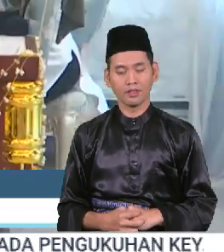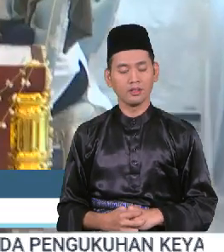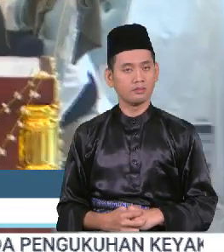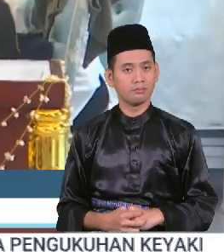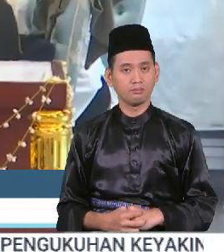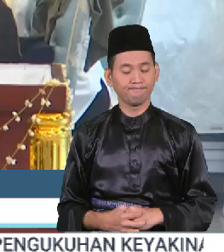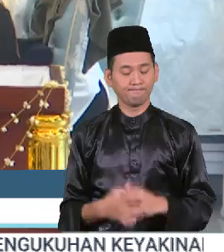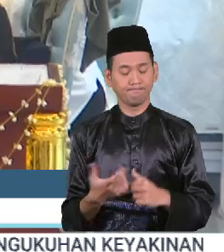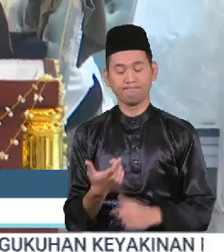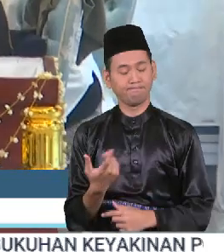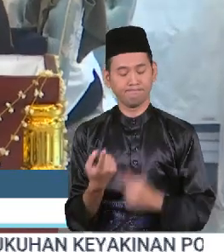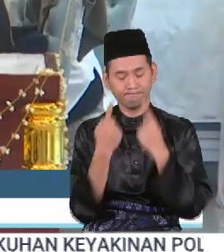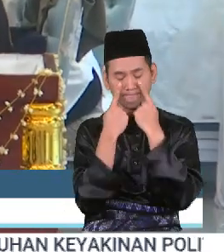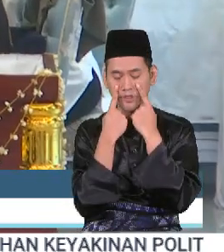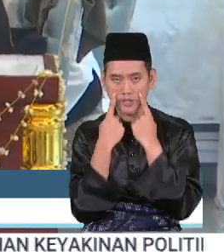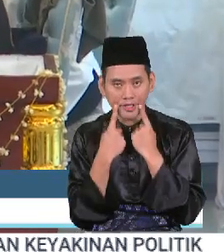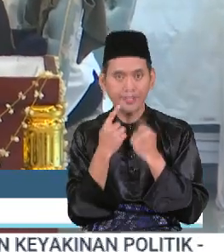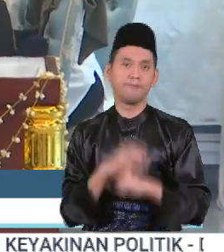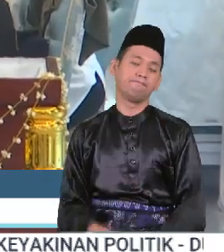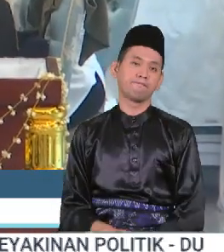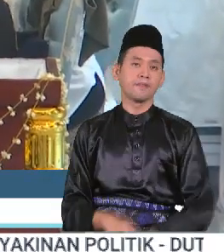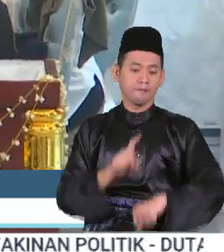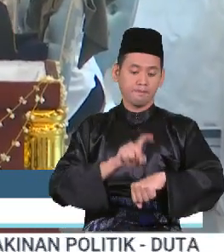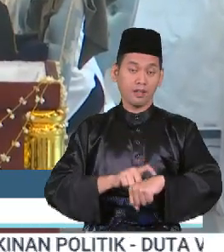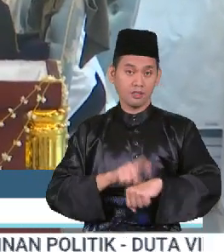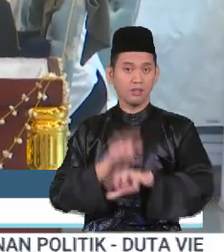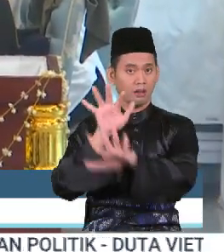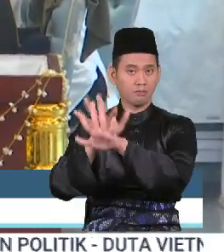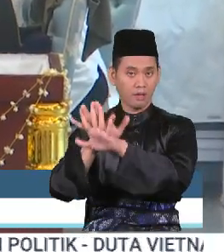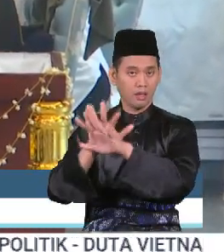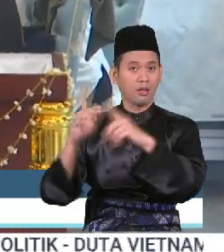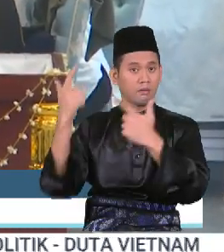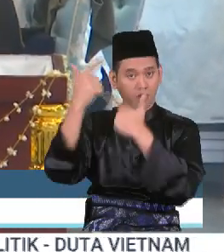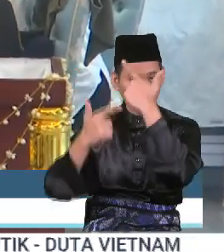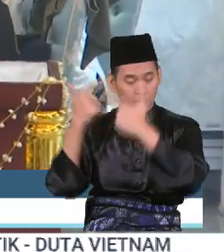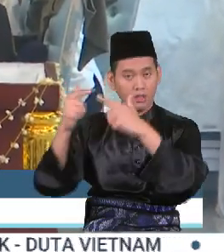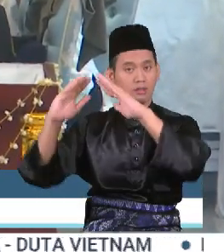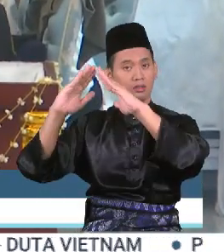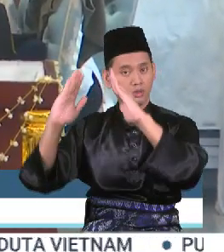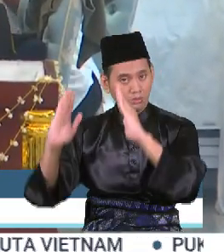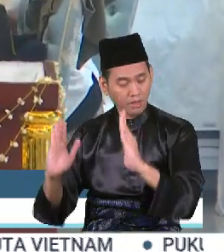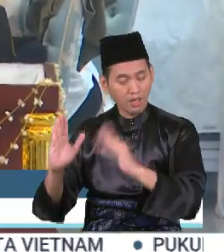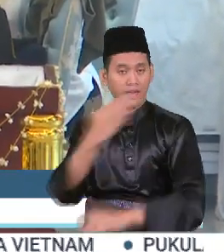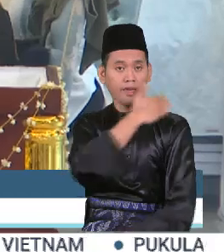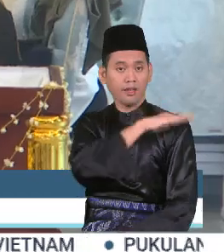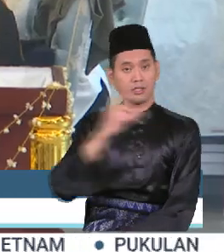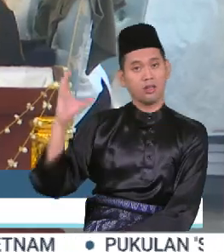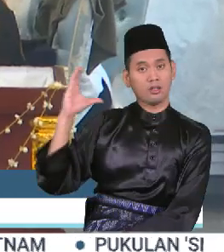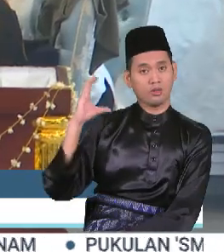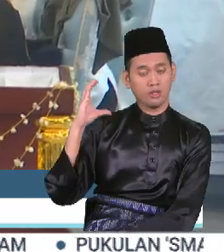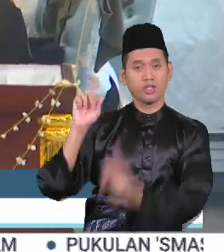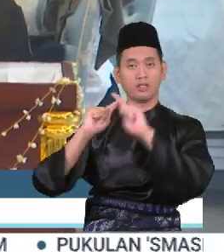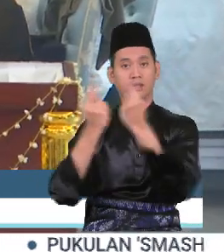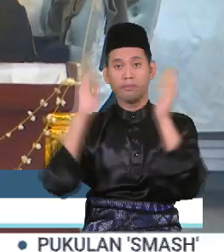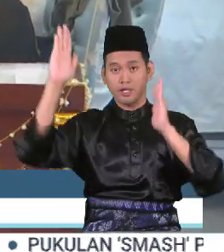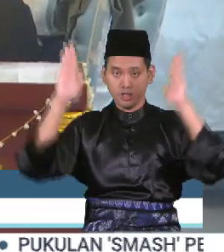Suasana pilu menyelubungi kediaman mendiang petang tadi selepas orang ramai dibenarkan menziarah untuk memberi penghormatan terakhir.